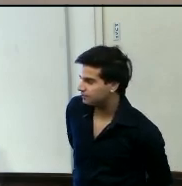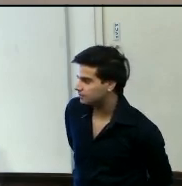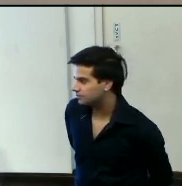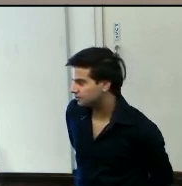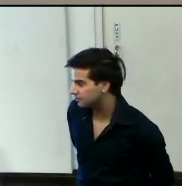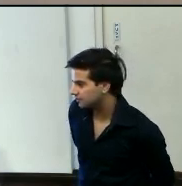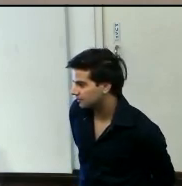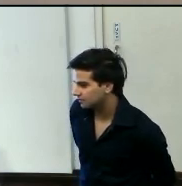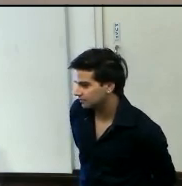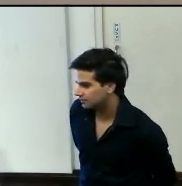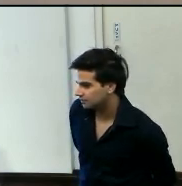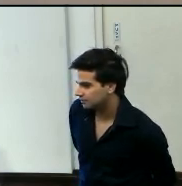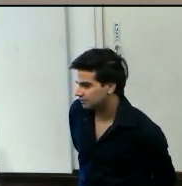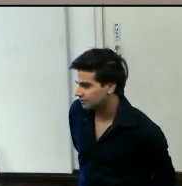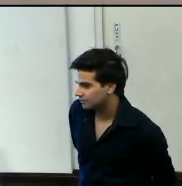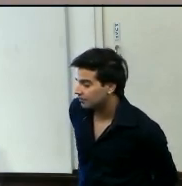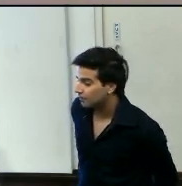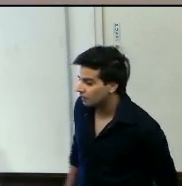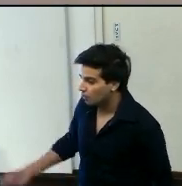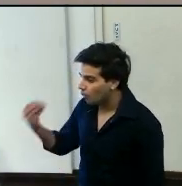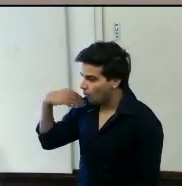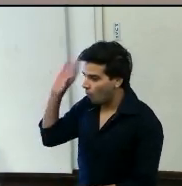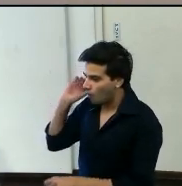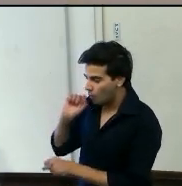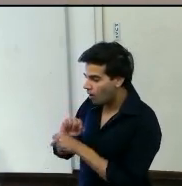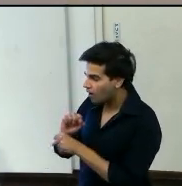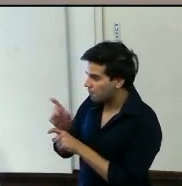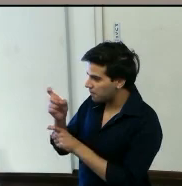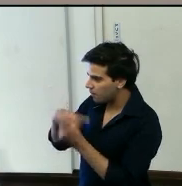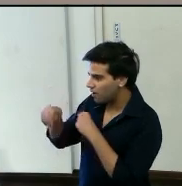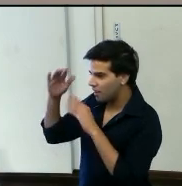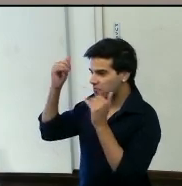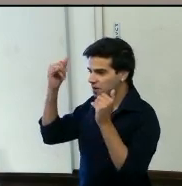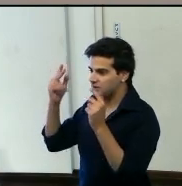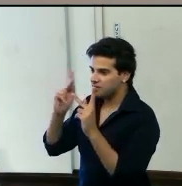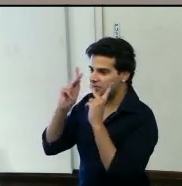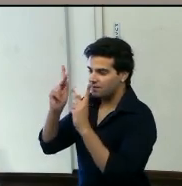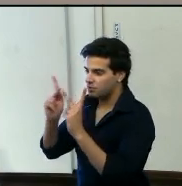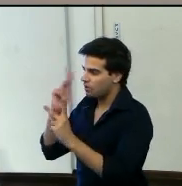ದೇ ಆರ್ ಎಕ್ಸ್ಪೆಕ್ಟಿಂಗ್ ಅ ವೆರಿ ಪ್ರಾಗ್ಮ್ಯಾಟಿಕ್ ವಿಷುವಲ್. ಸೊ ಐ ಥಿಂಕ್ ದಟ್ ಈಸ್